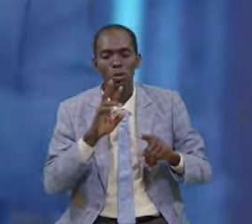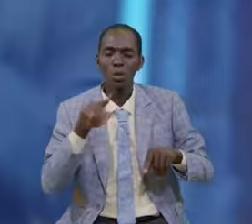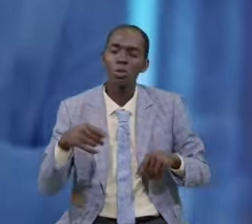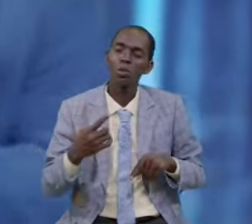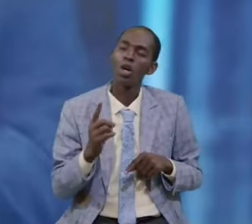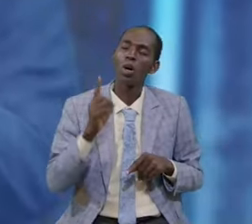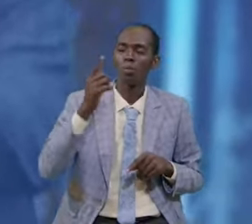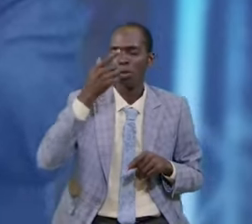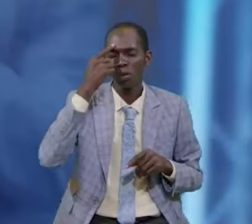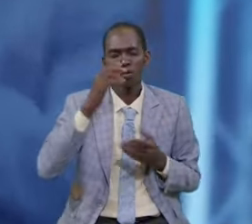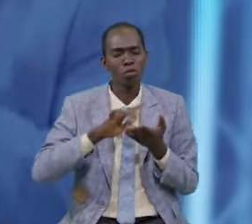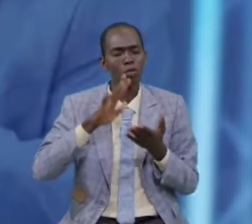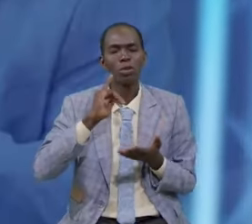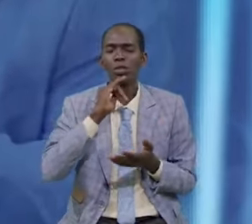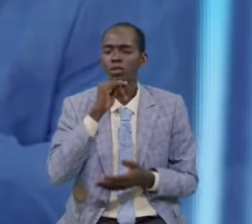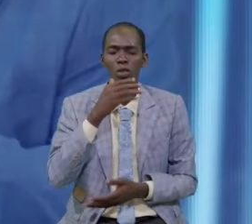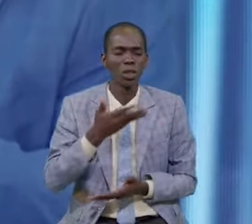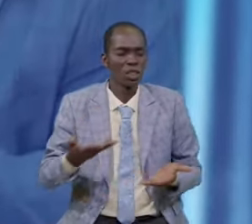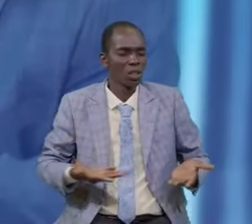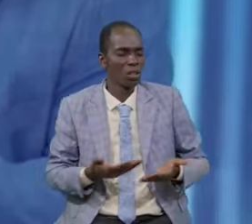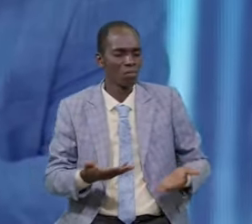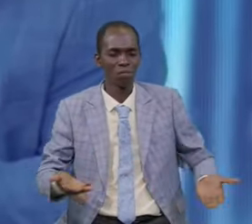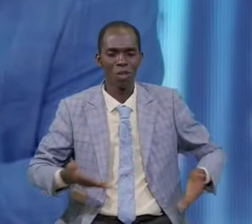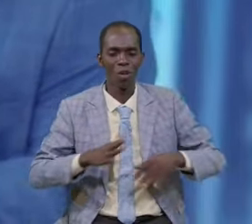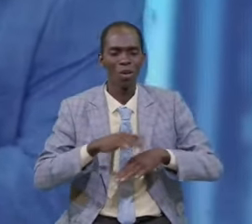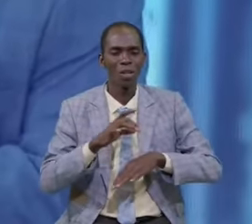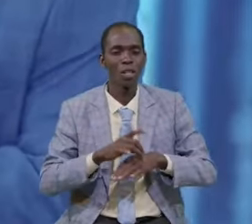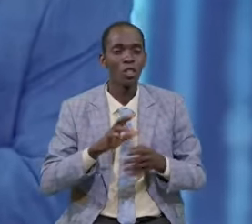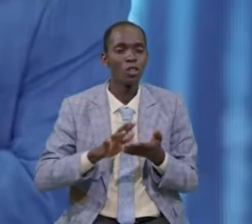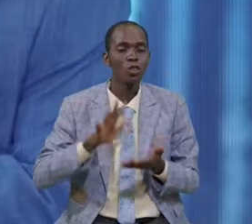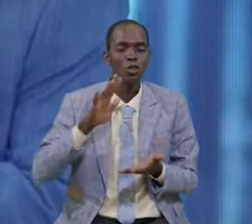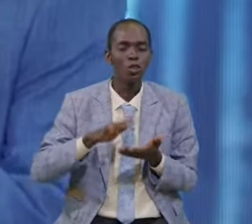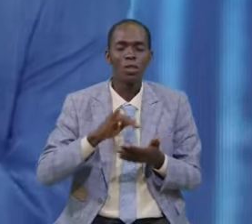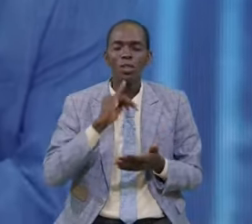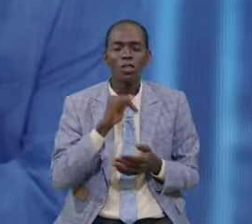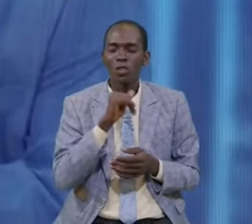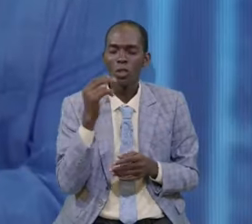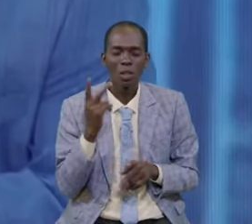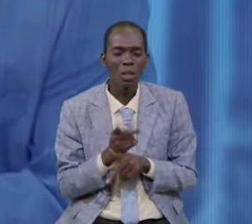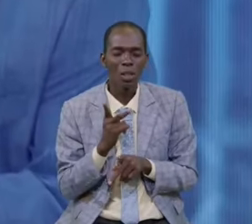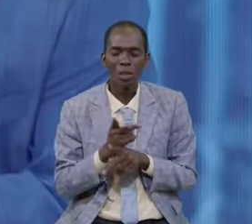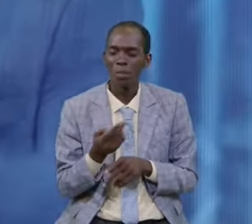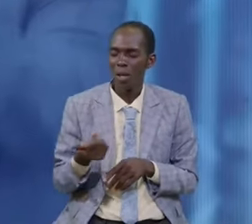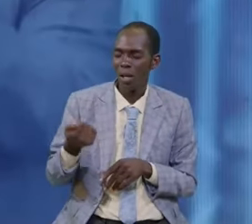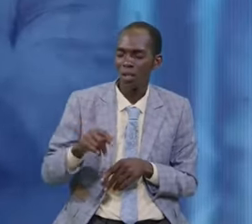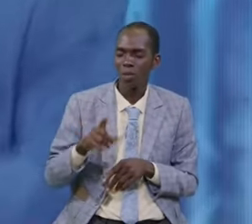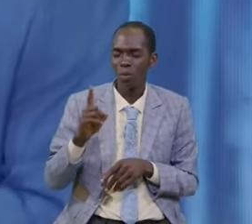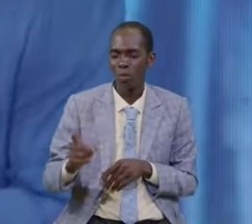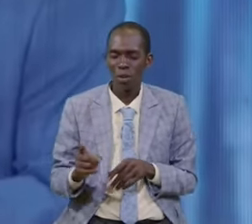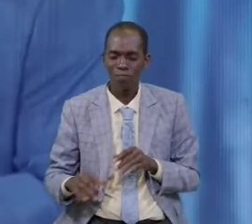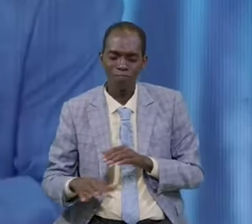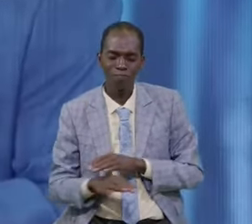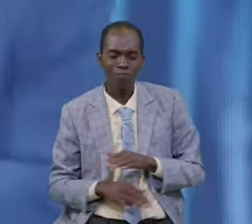haut. La gloire n'est pas dans la fosse, en bas, sous la terre. Non, la gloire est en haut.